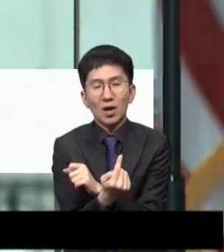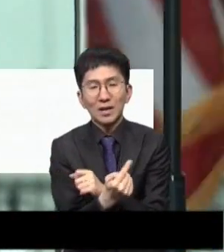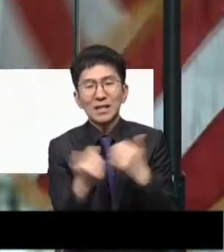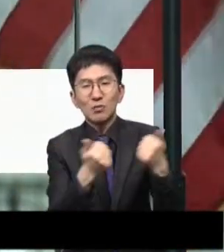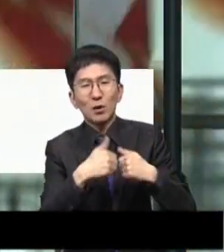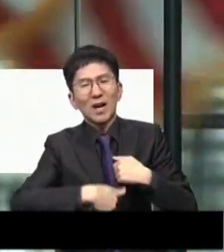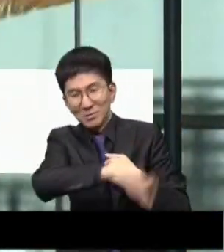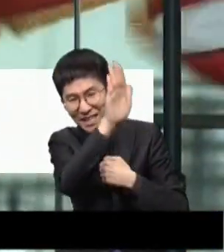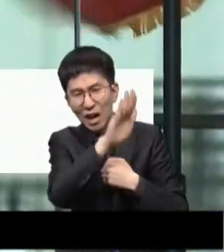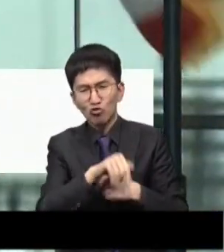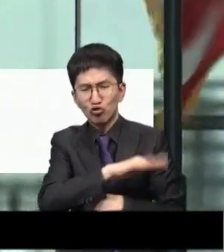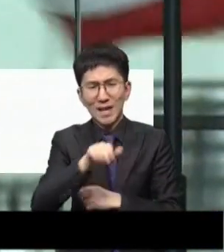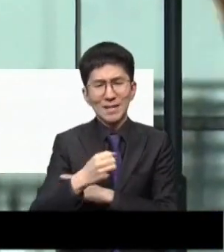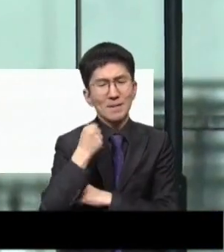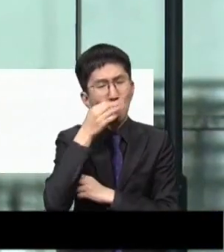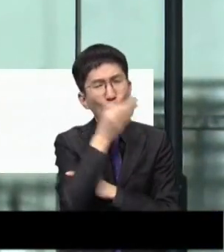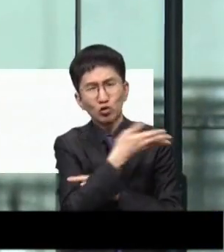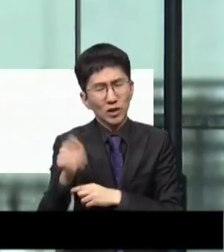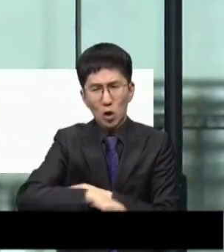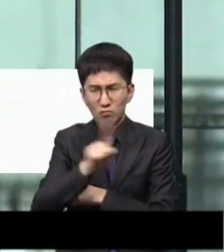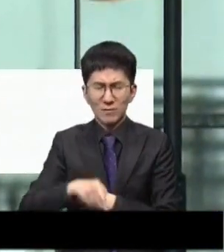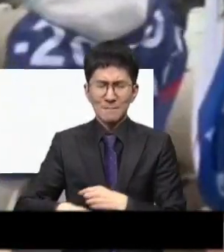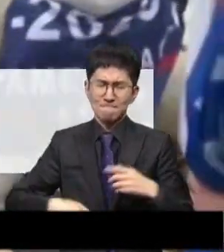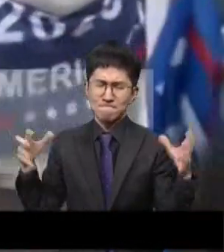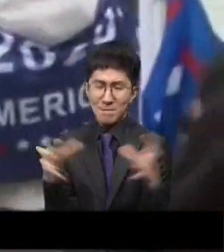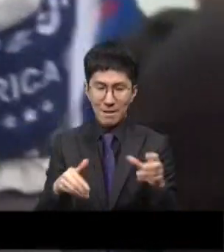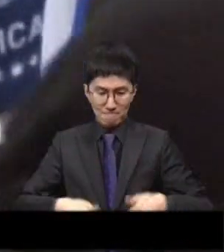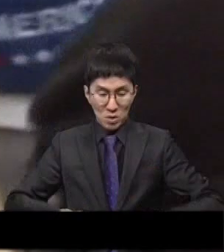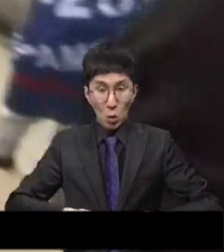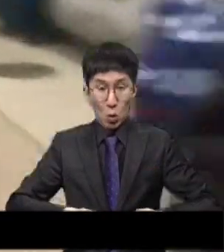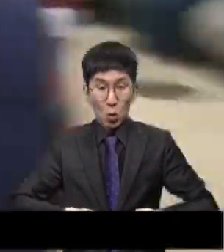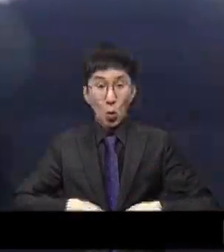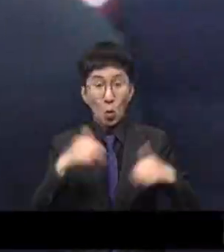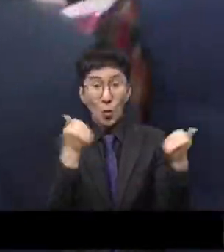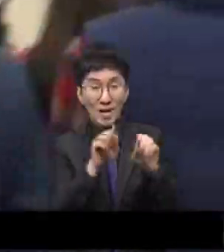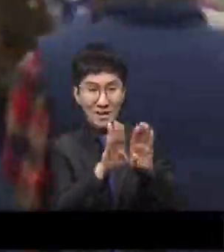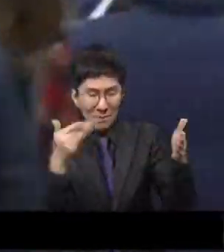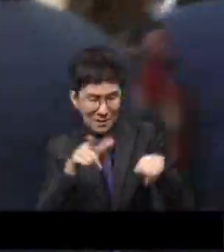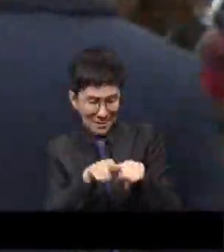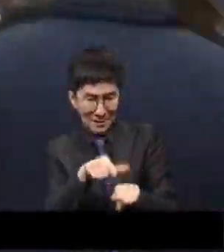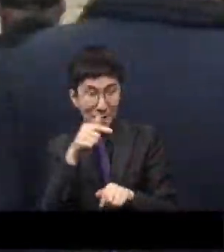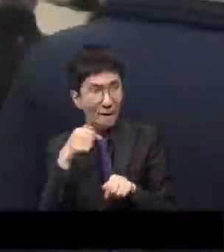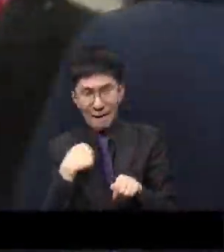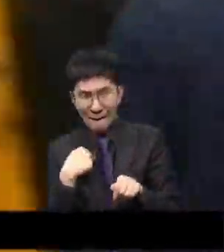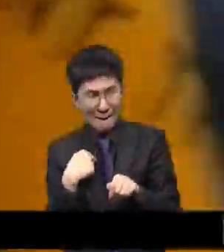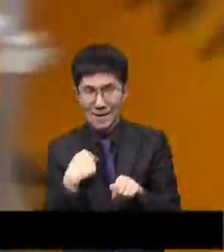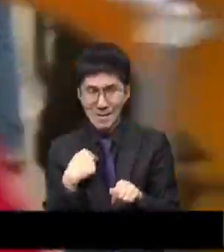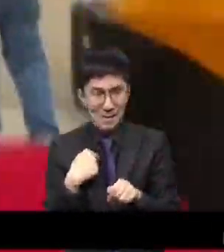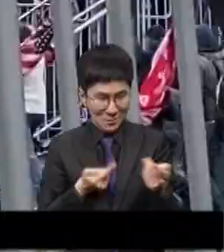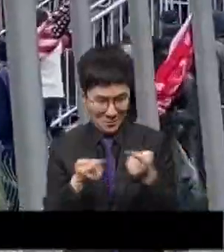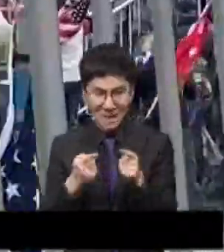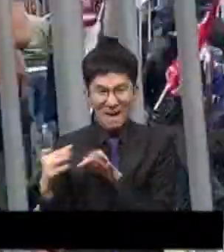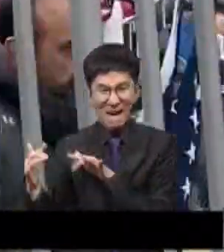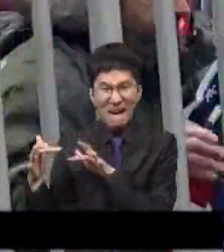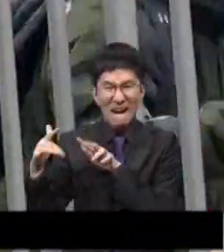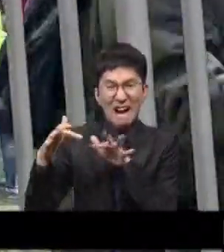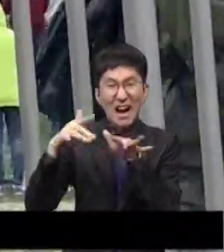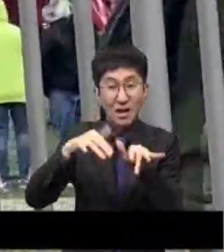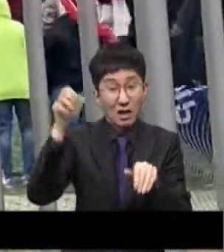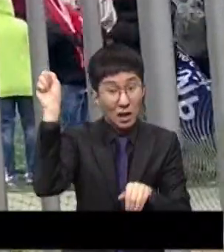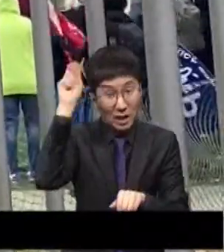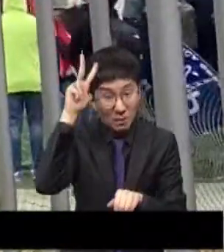You have to show strength and you have to be strong. 회의 개막에 맞춰 의회로 향하던 시위대.